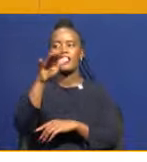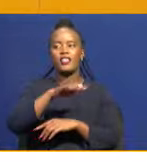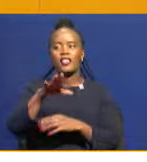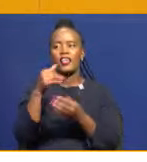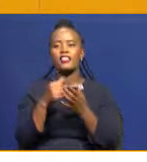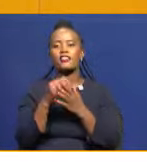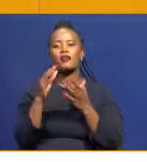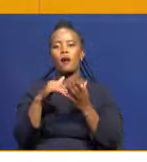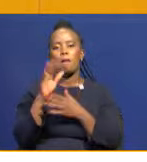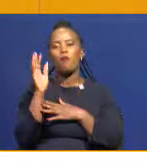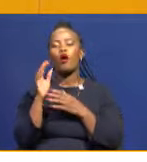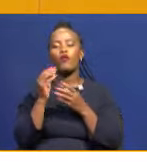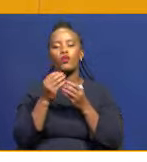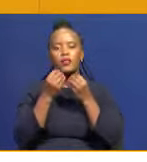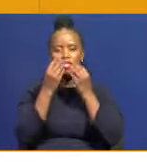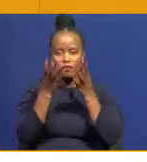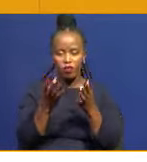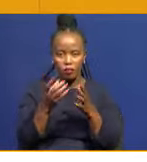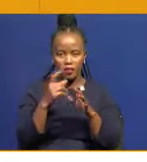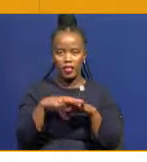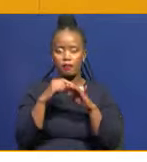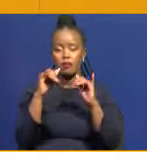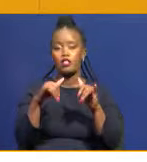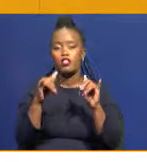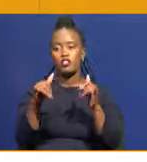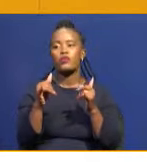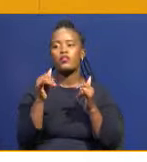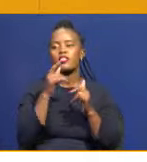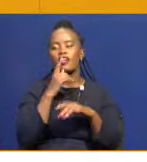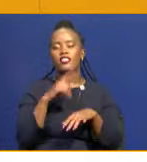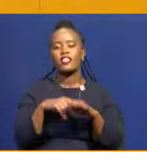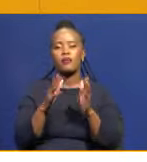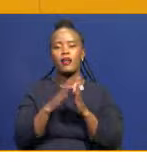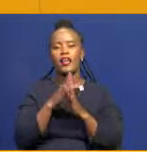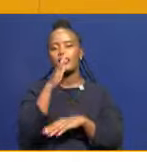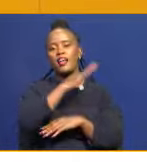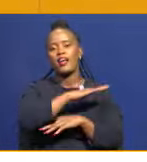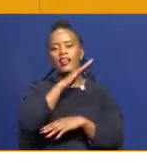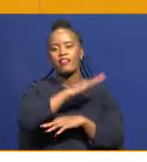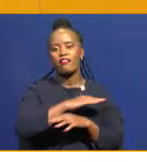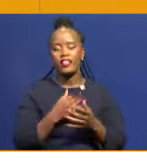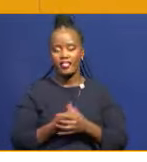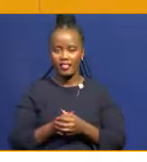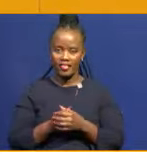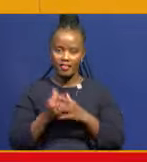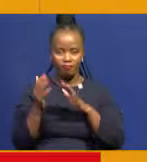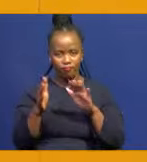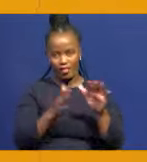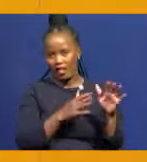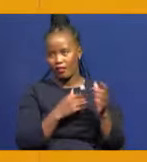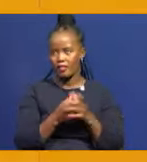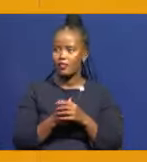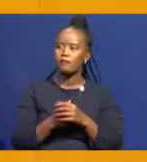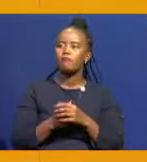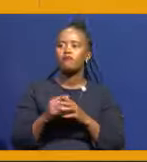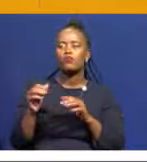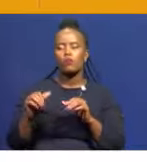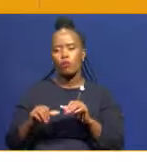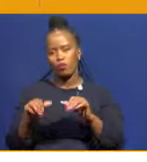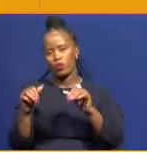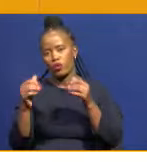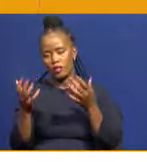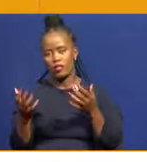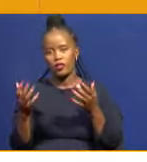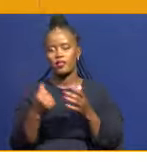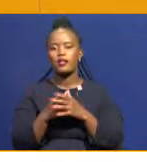zaidi utakuwa unajuzwa katika taarifa zetu za saa 7 na saa 1 jioni. Tukiendelea kwako Bwana Evans, tumeshinda tukiona